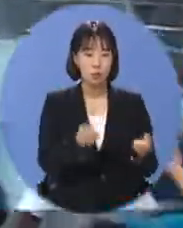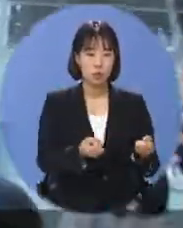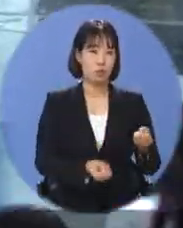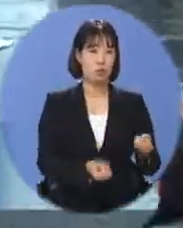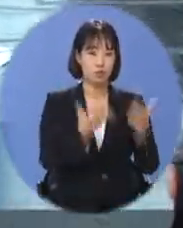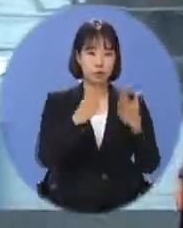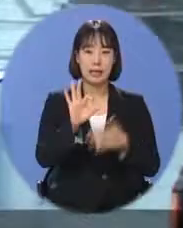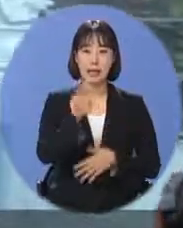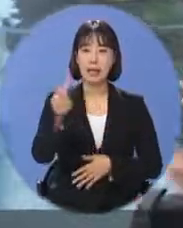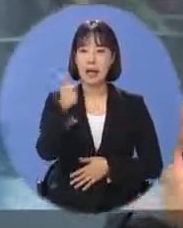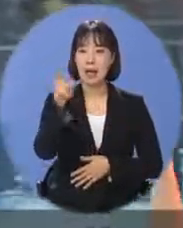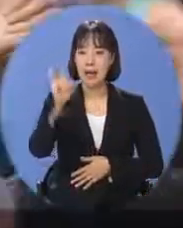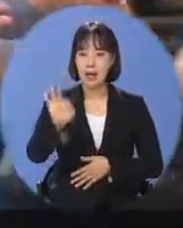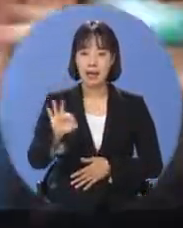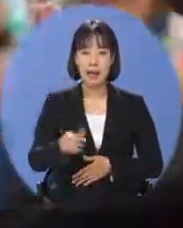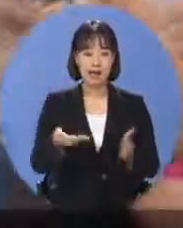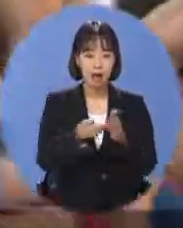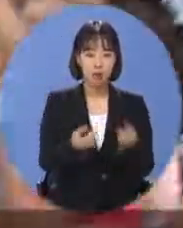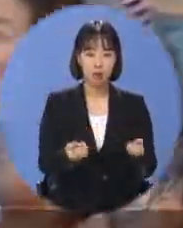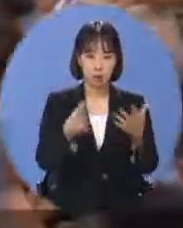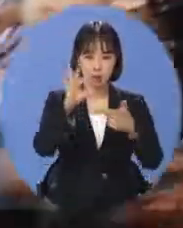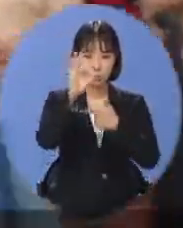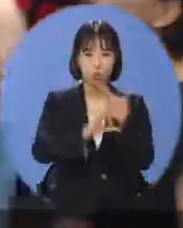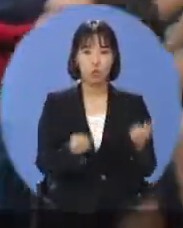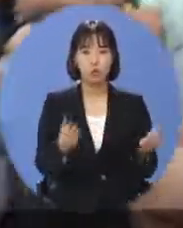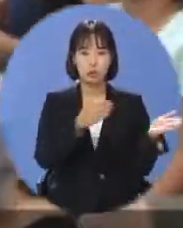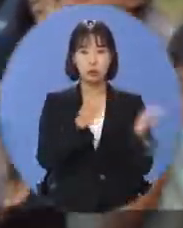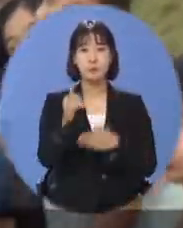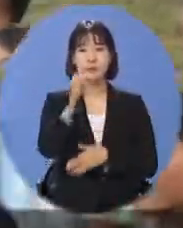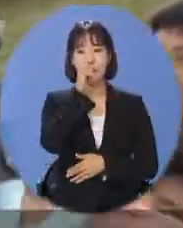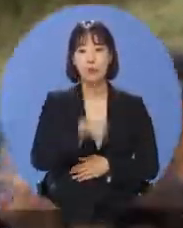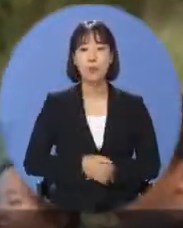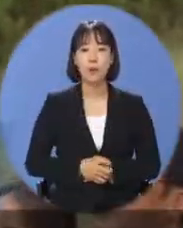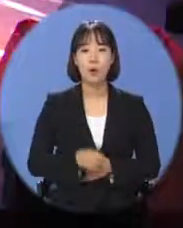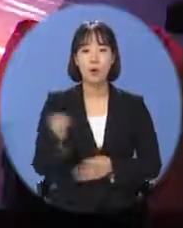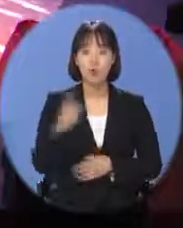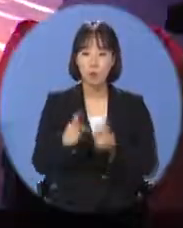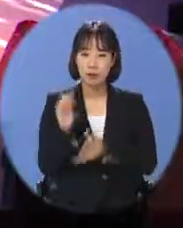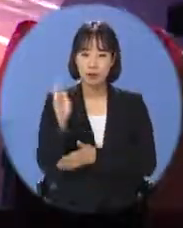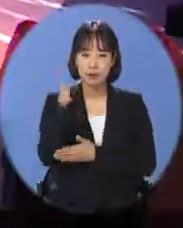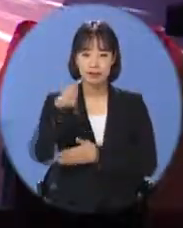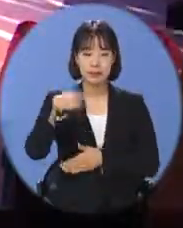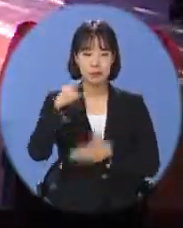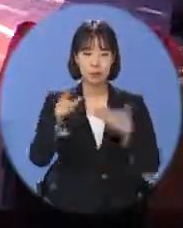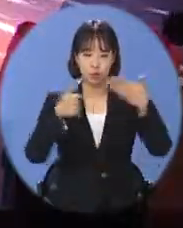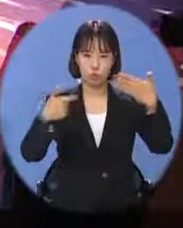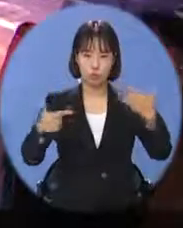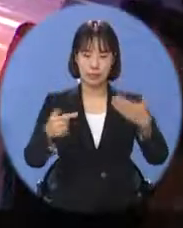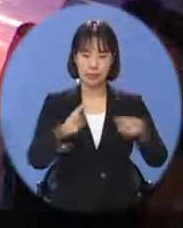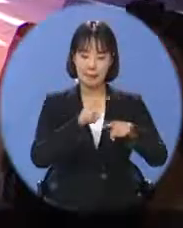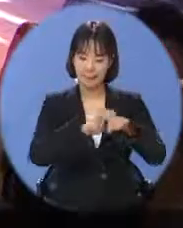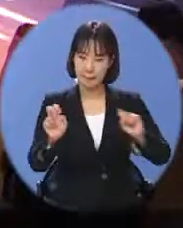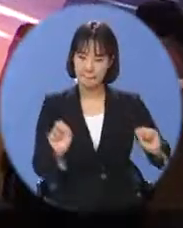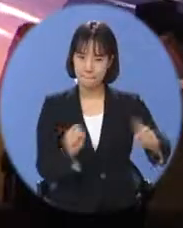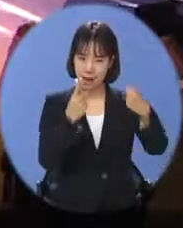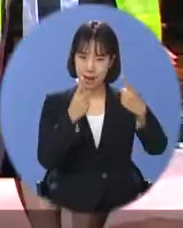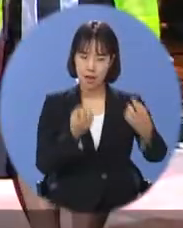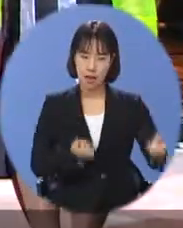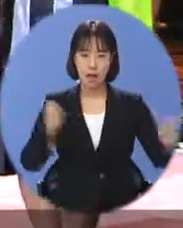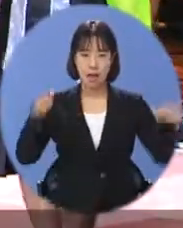문화재 야행 그리고 항구 축제와 노을 축제 등이 펼쳐질 예정입니다. 목포시는 다음 달에 개통하는 해상 케이블카와 함께